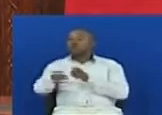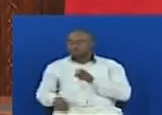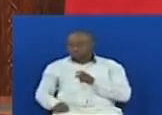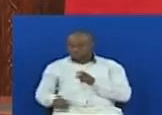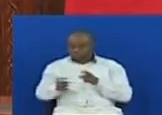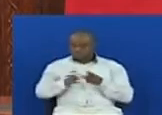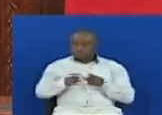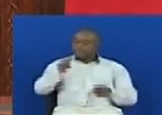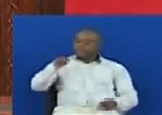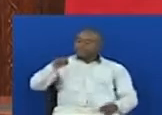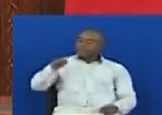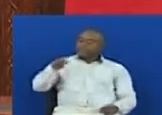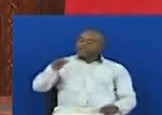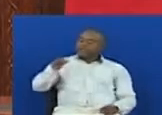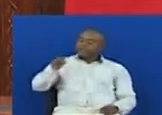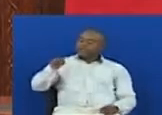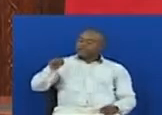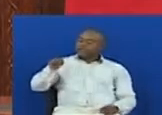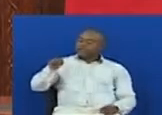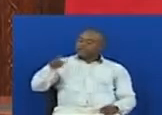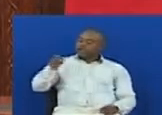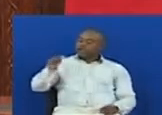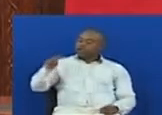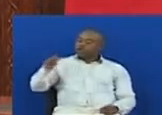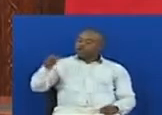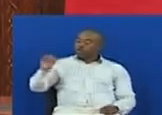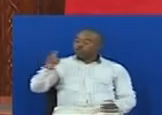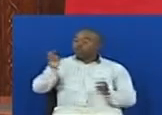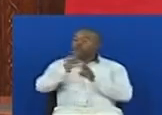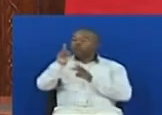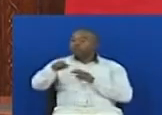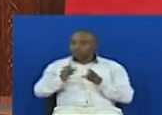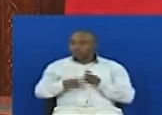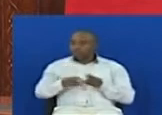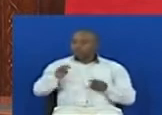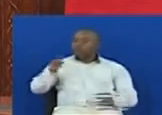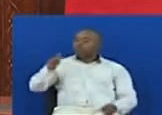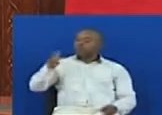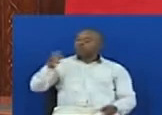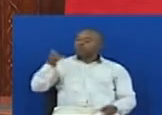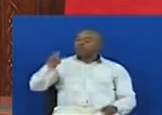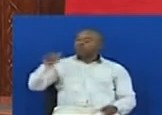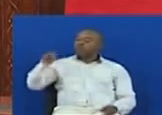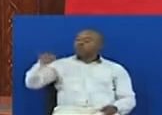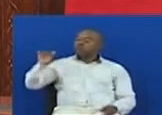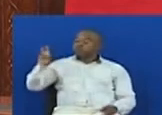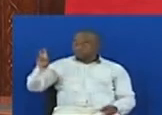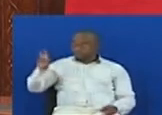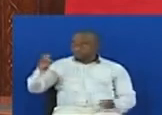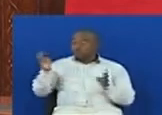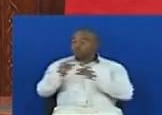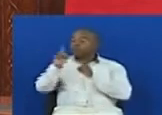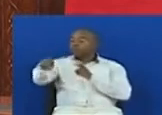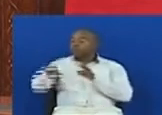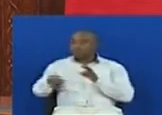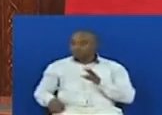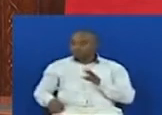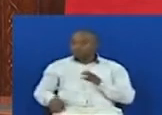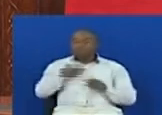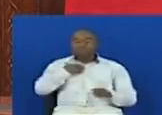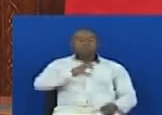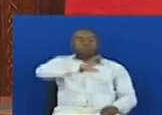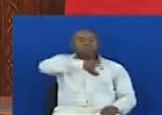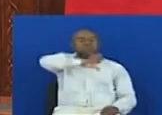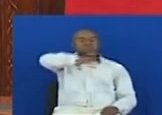umeme, kutoka Ngongo mpaka Milola umeme, kutoka Mkwajuni mpaka Mipingo umeme, majimbo